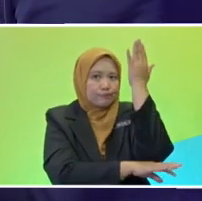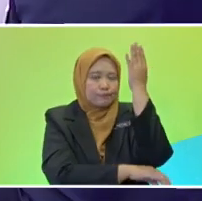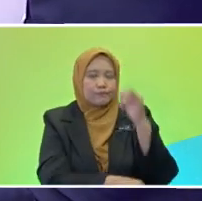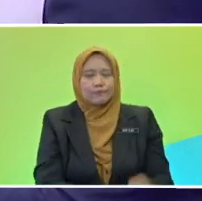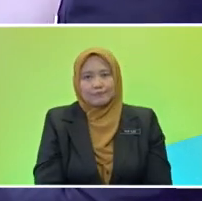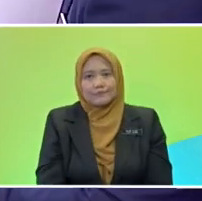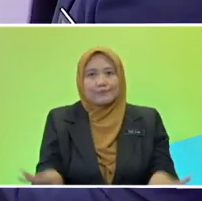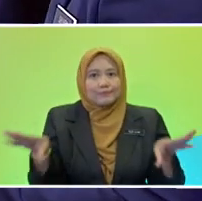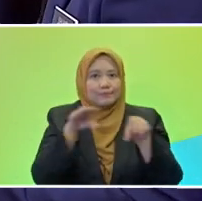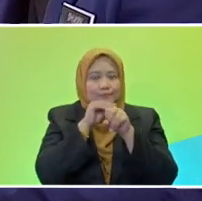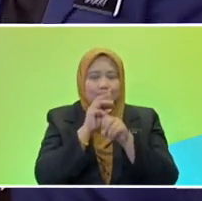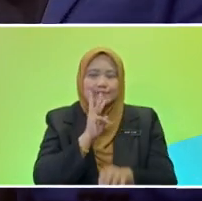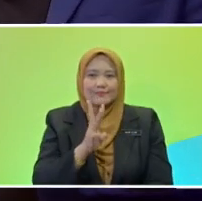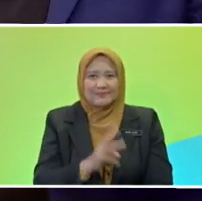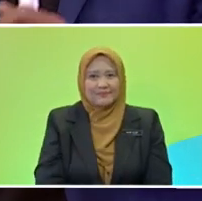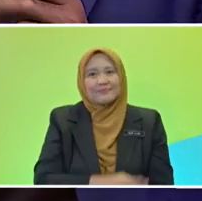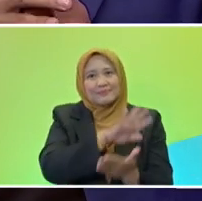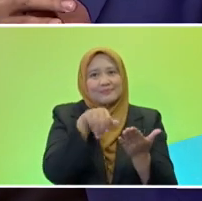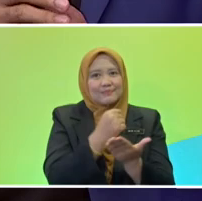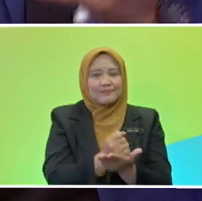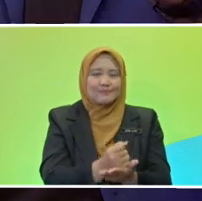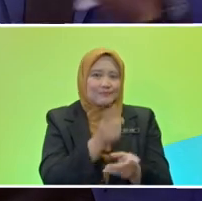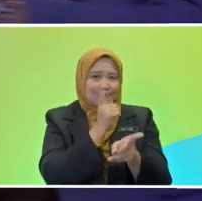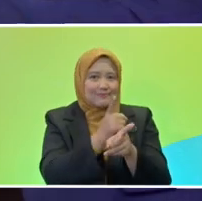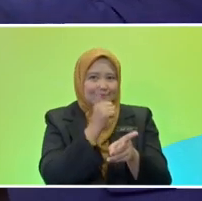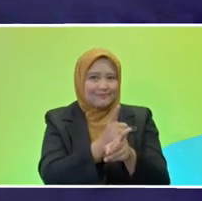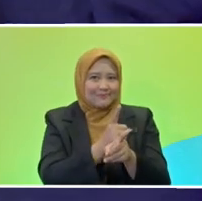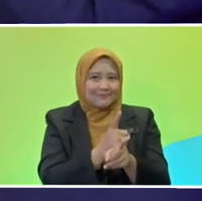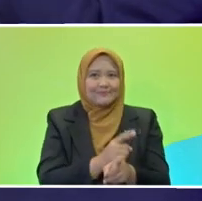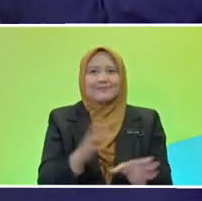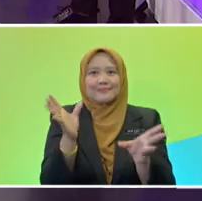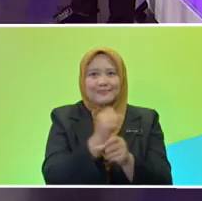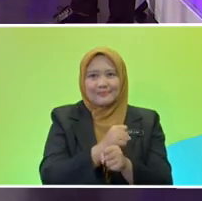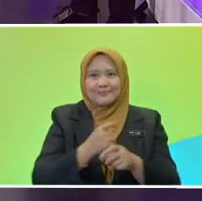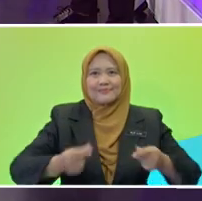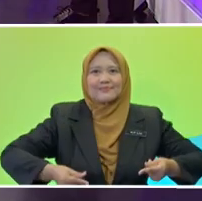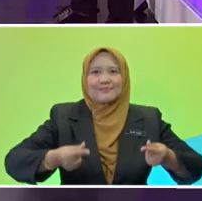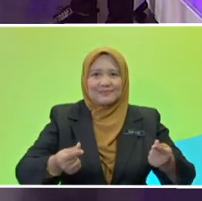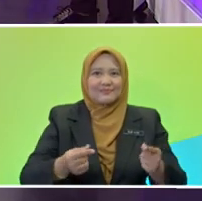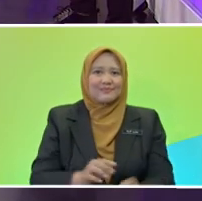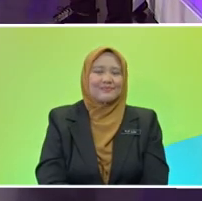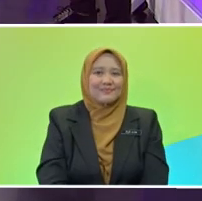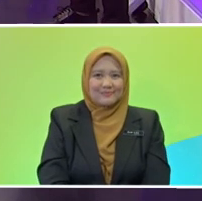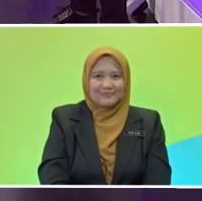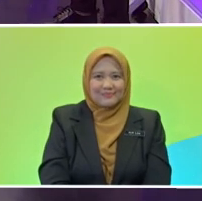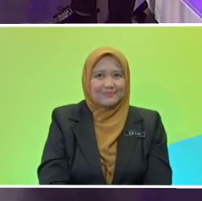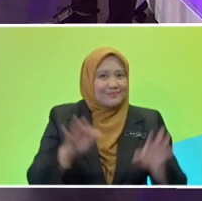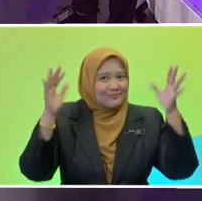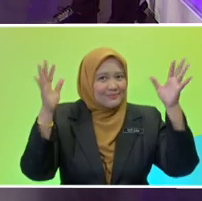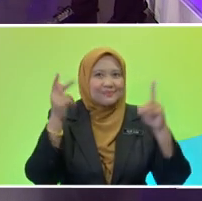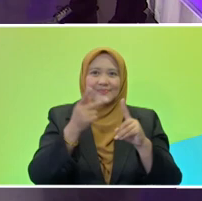Yes tepat sekali 4 smile untuk abang Irfan tepuk kabur Oke